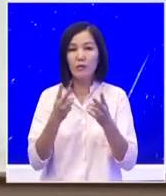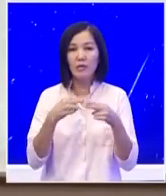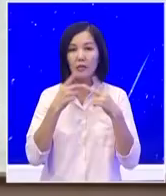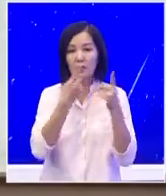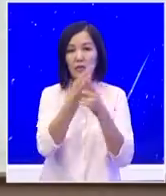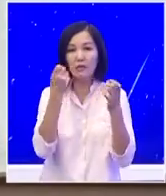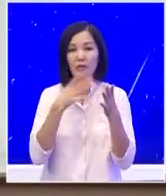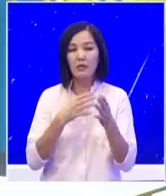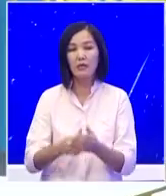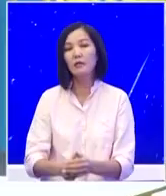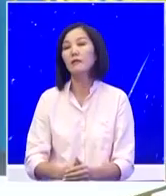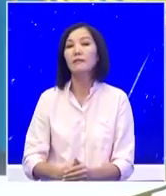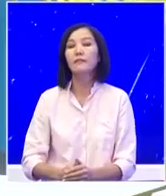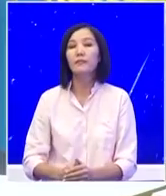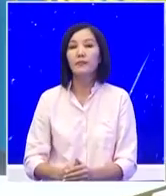ескертті.